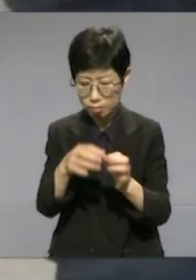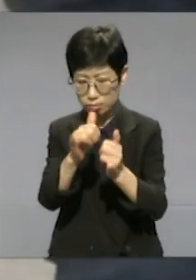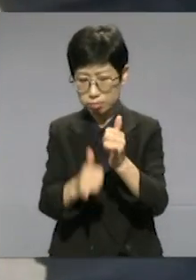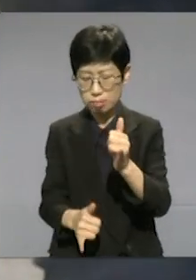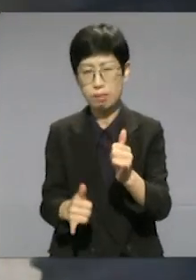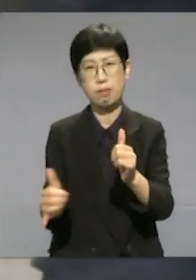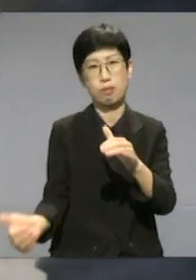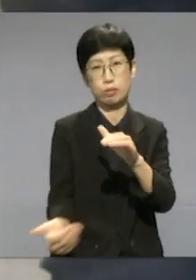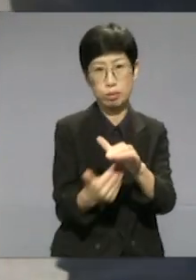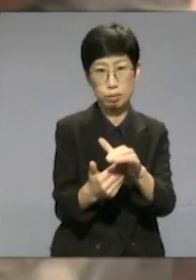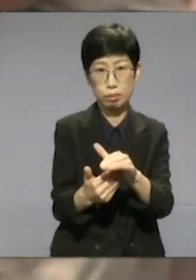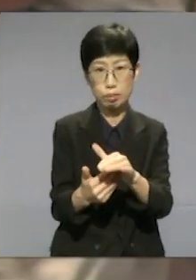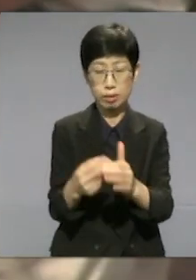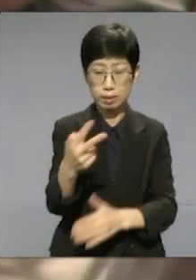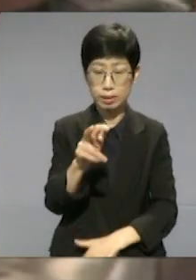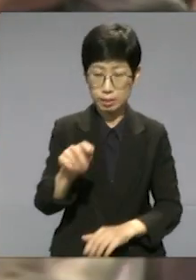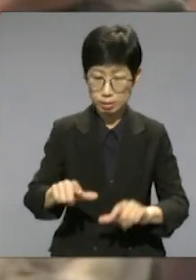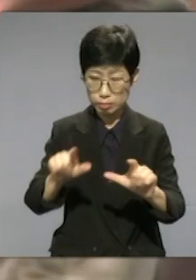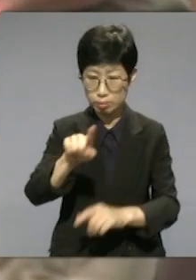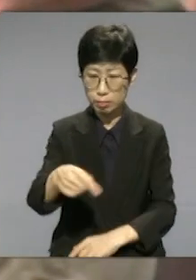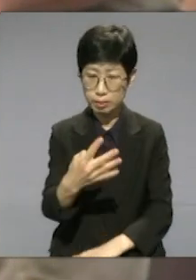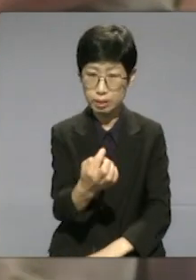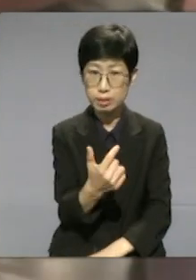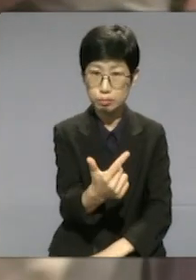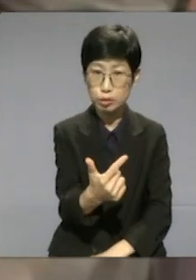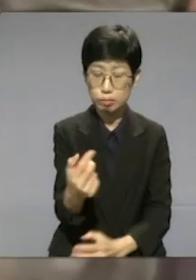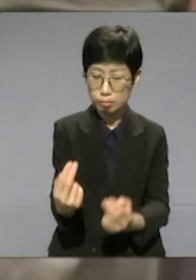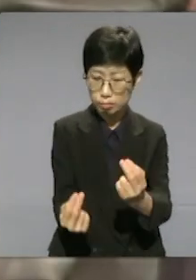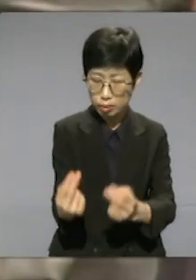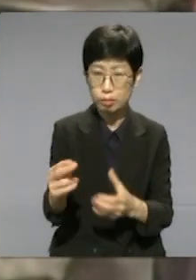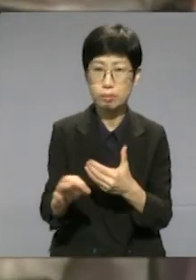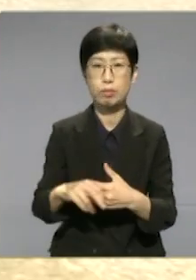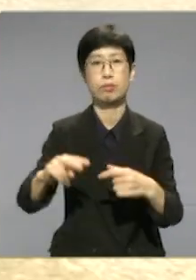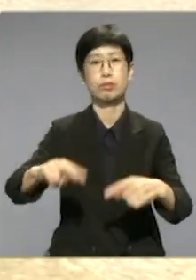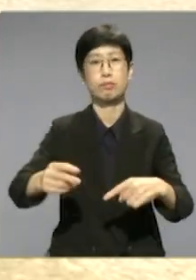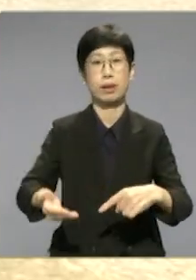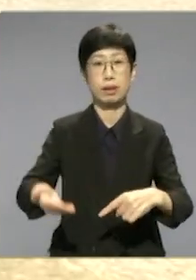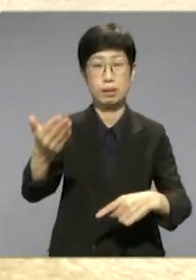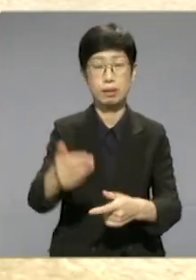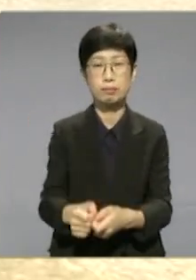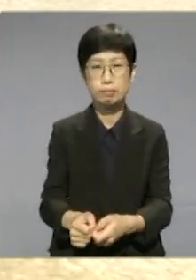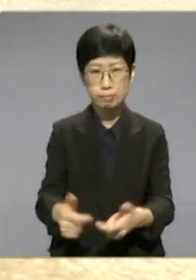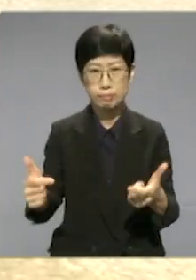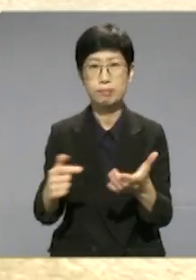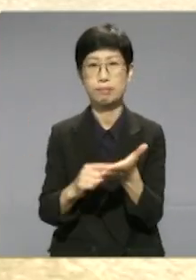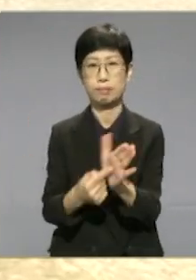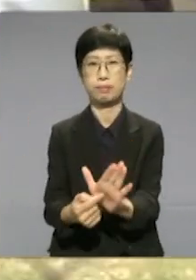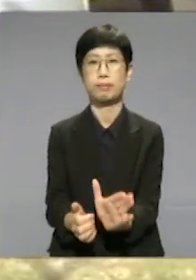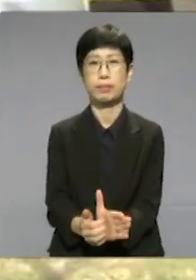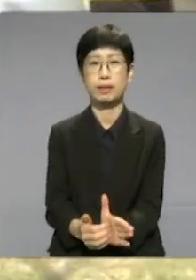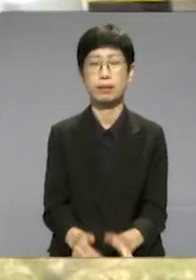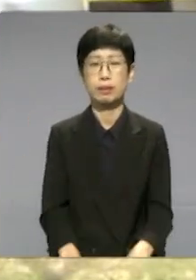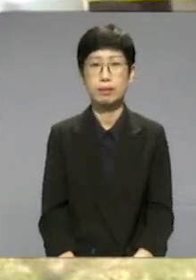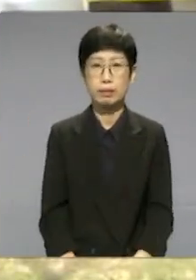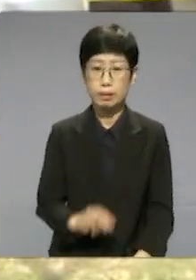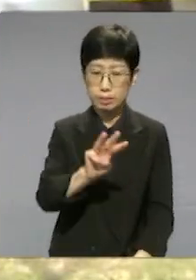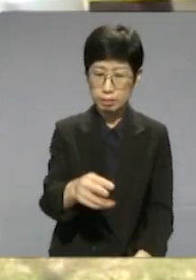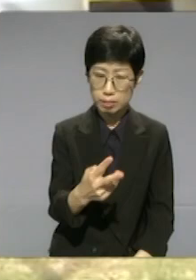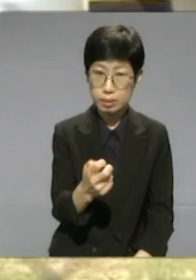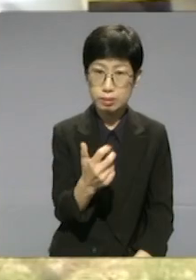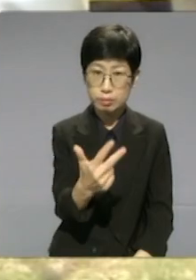최대치로 전년 학기 100마흔 여섯 건과 비교하면 두 배 넘게 증가한 수치라고 전했습니다 300